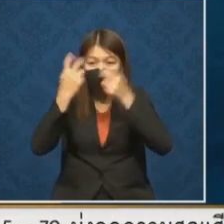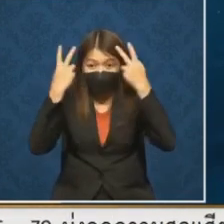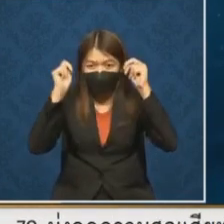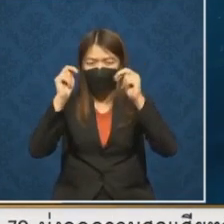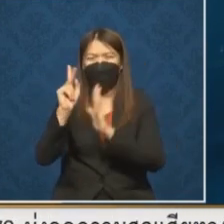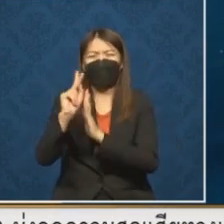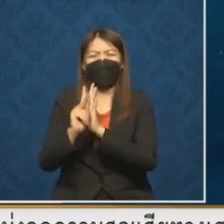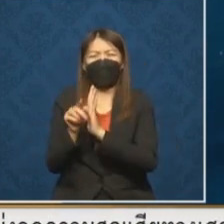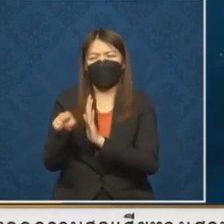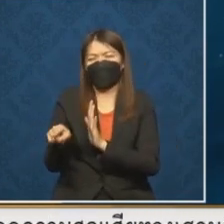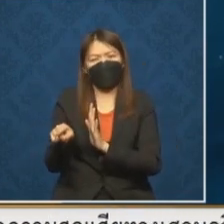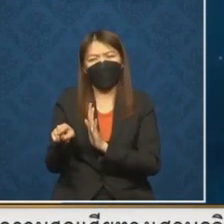ว